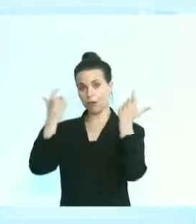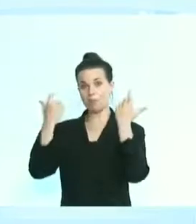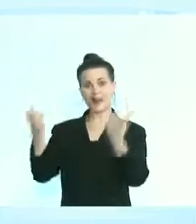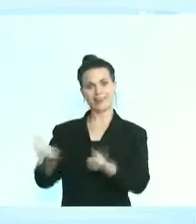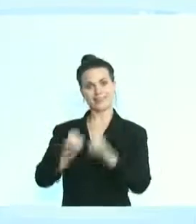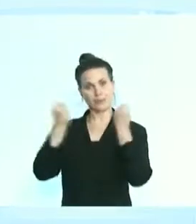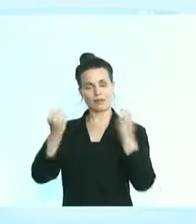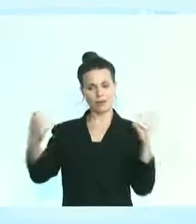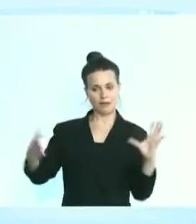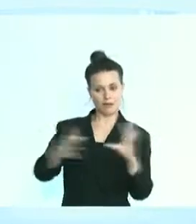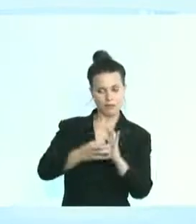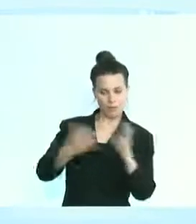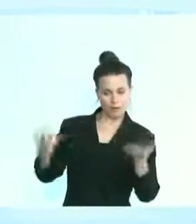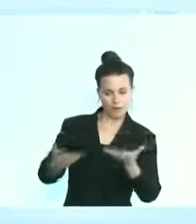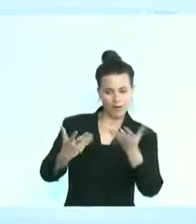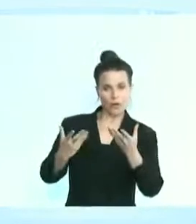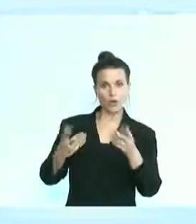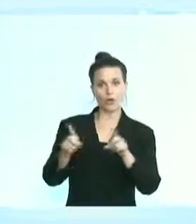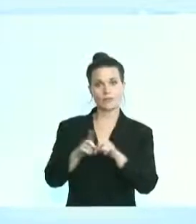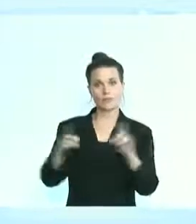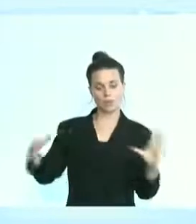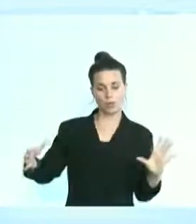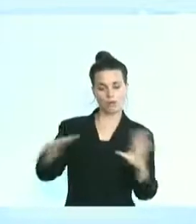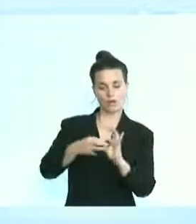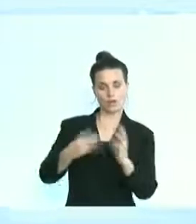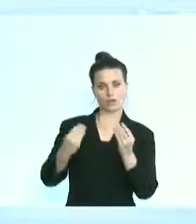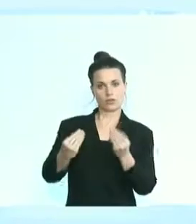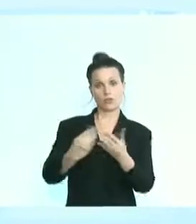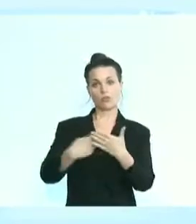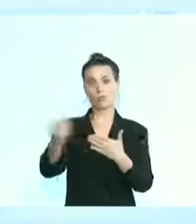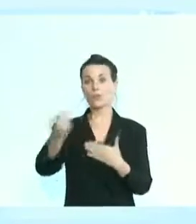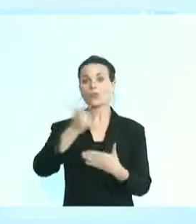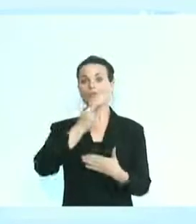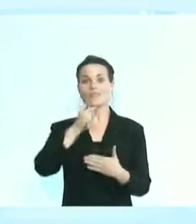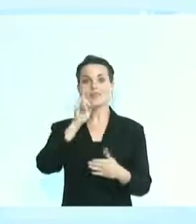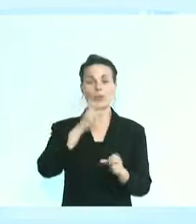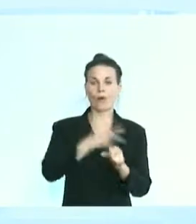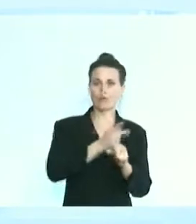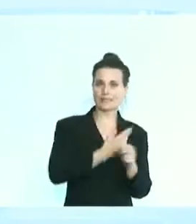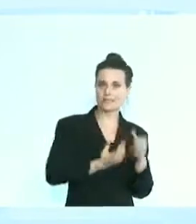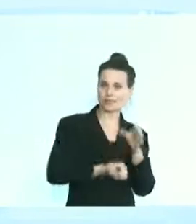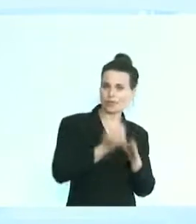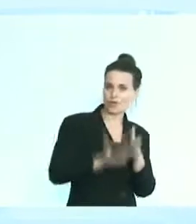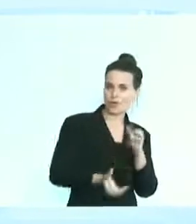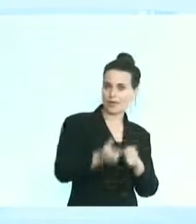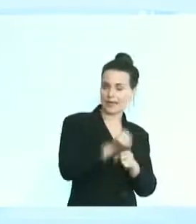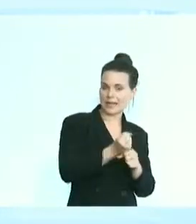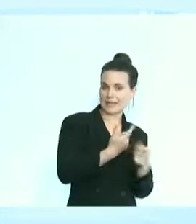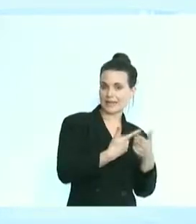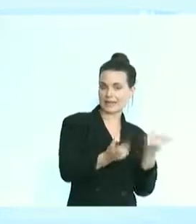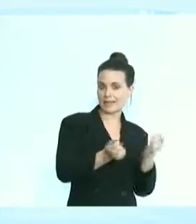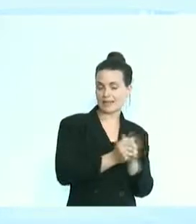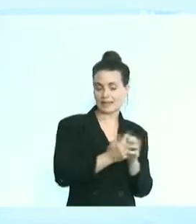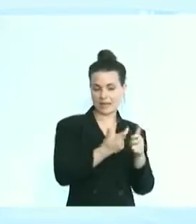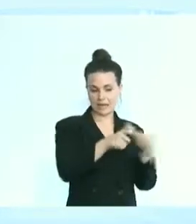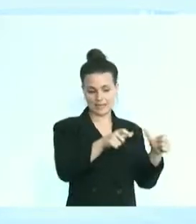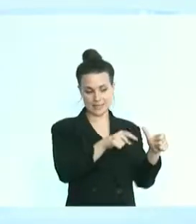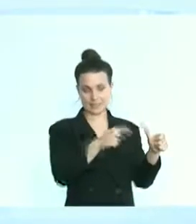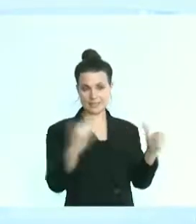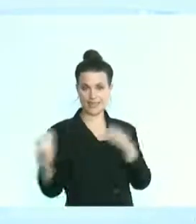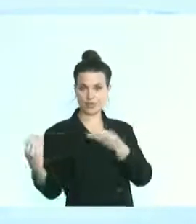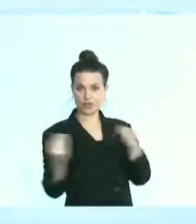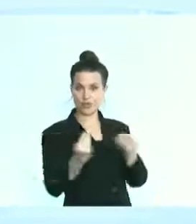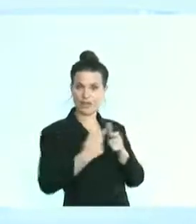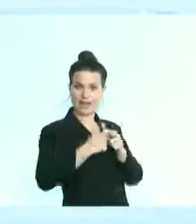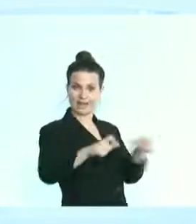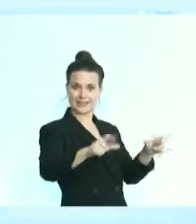que c'est vrai que vous avez mis des outils en place aujourd'hui pour faciliter, et surtout, vous rendez accessible l'accessibilité. Ça veut dire qu'en fait, c'est quelque chose